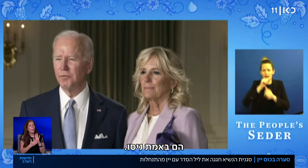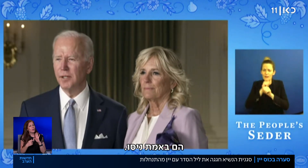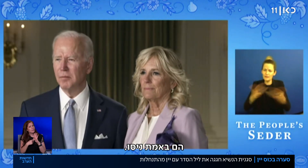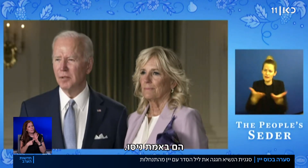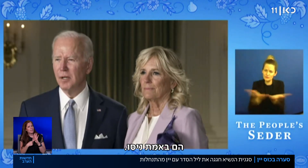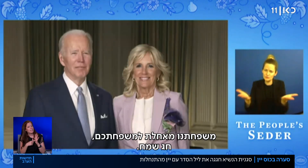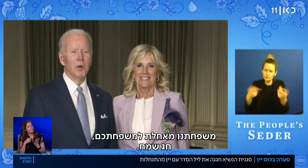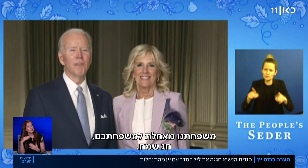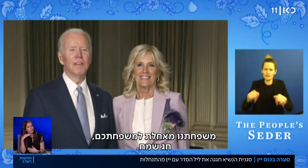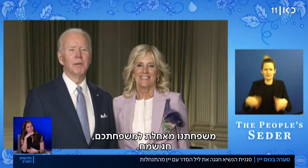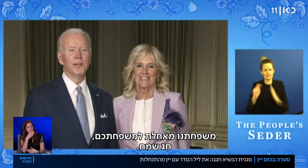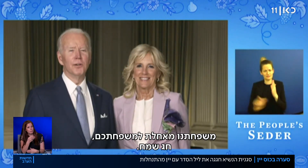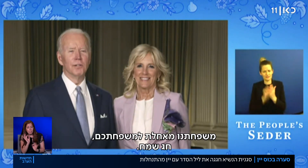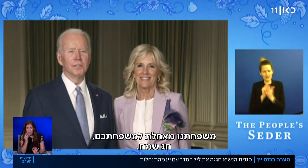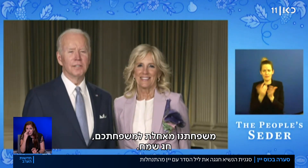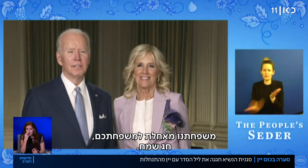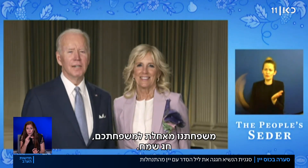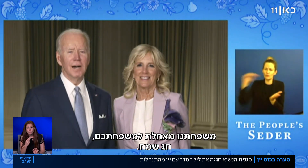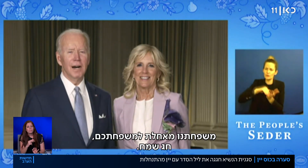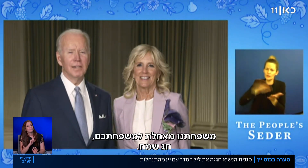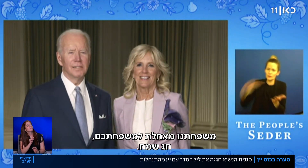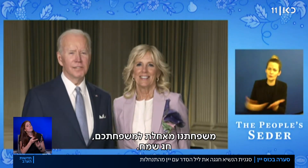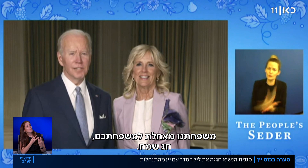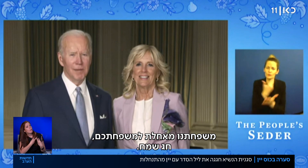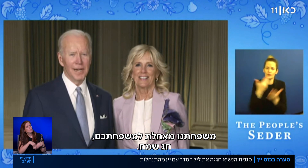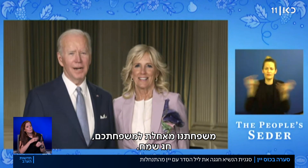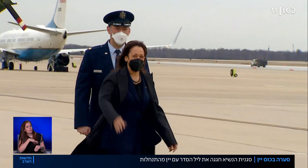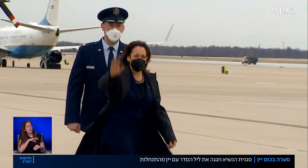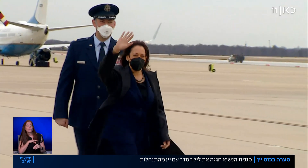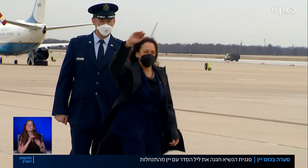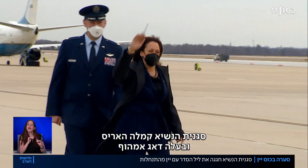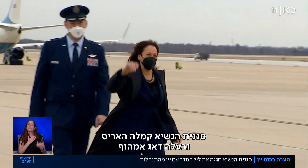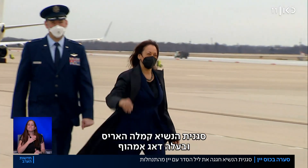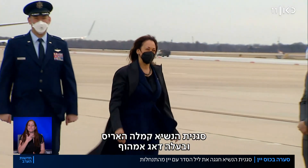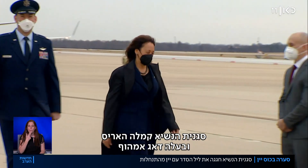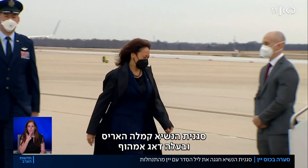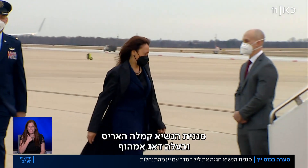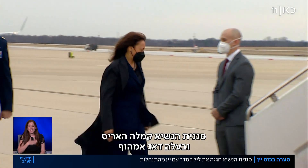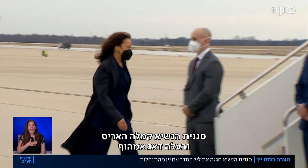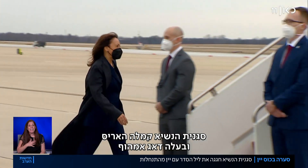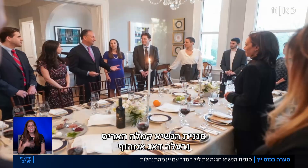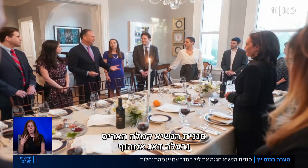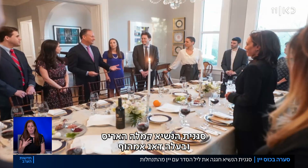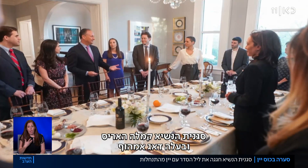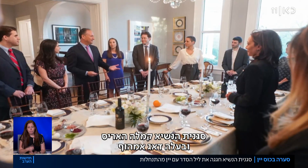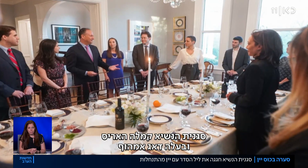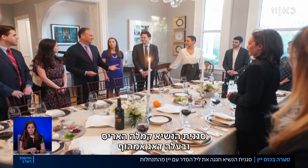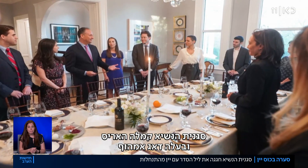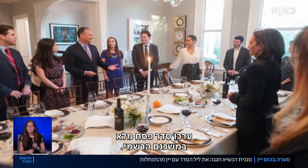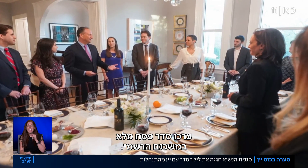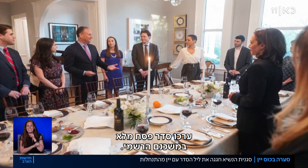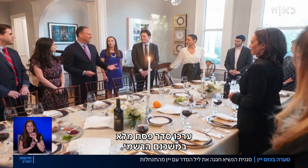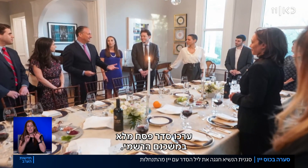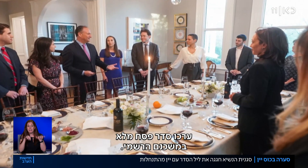הם באמת ניסו. From our family to yours, Hag Sameach. סגנית הנשיא קמלה הריס ובעלה דאג